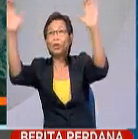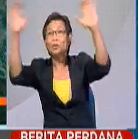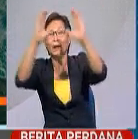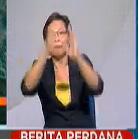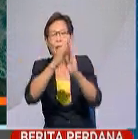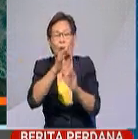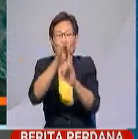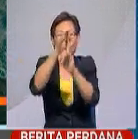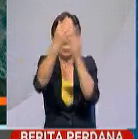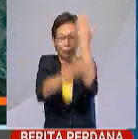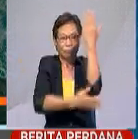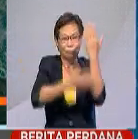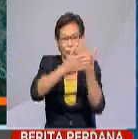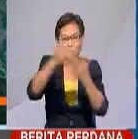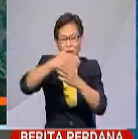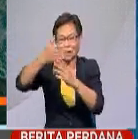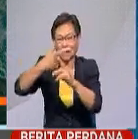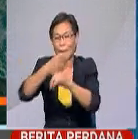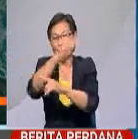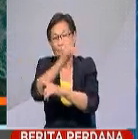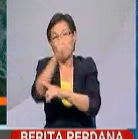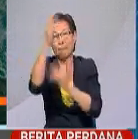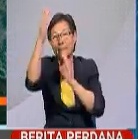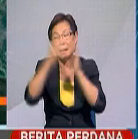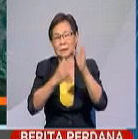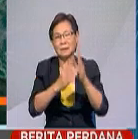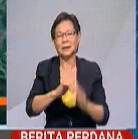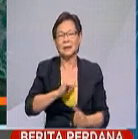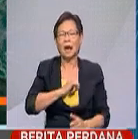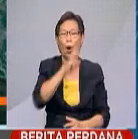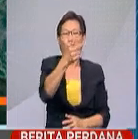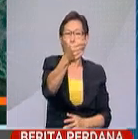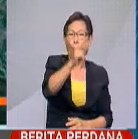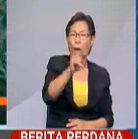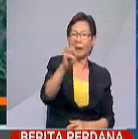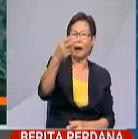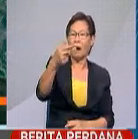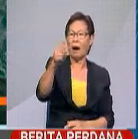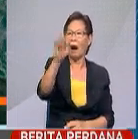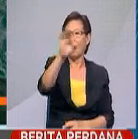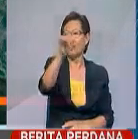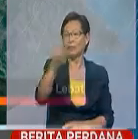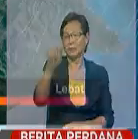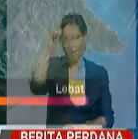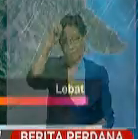di seluruh Malaysia. Sekian daripada Met Malaysia, saya Wan Hafiz. Assalamualaikum dan salam sejahtera.